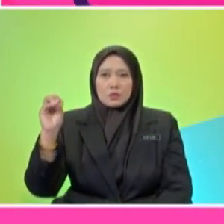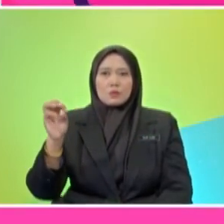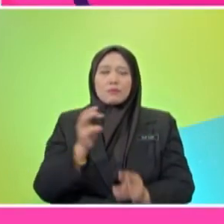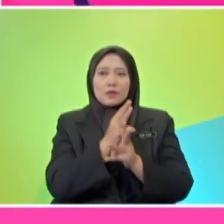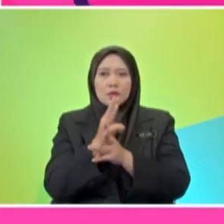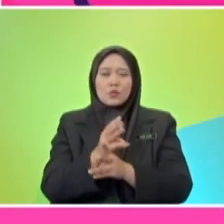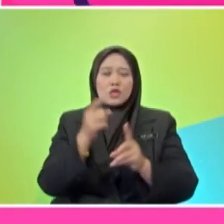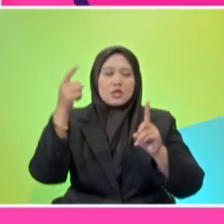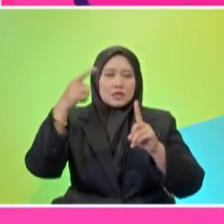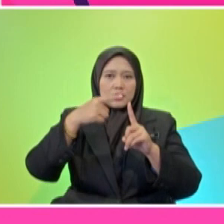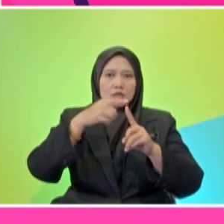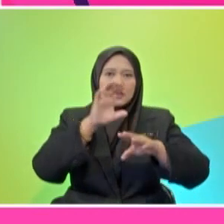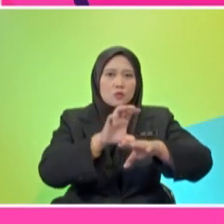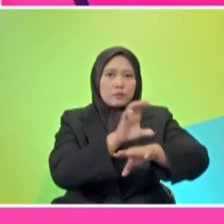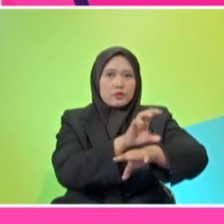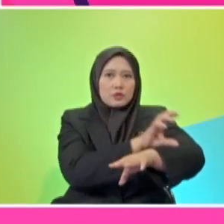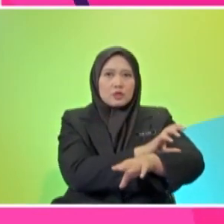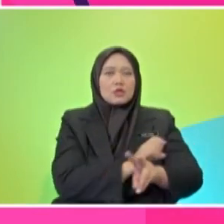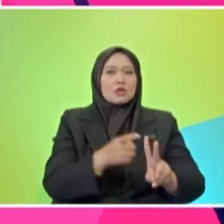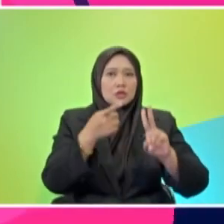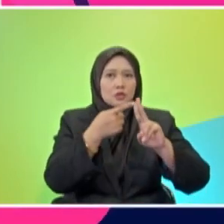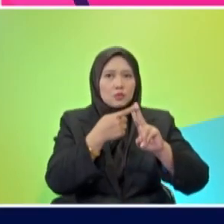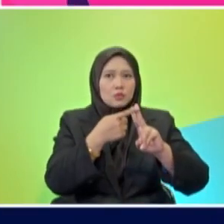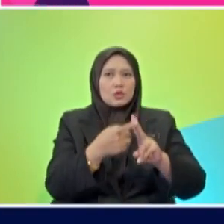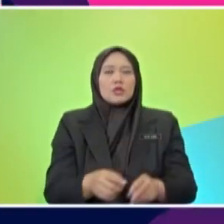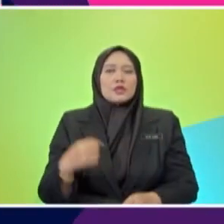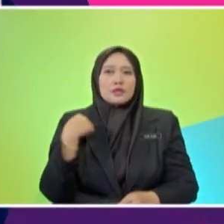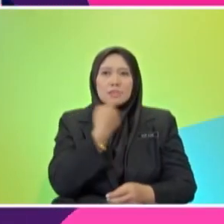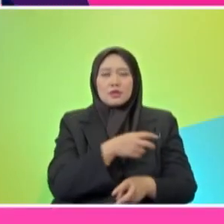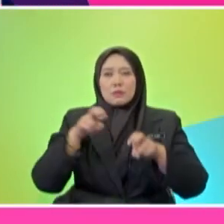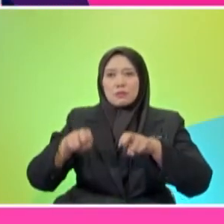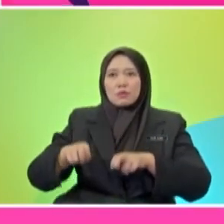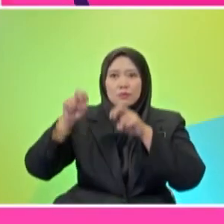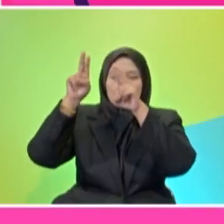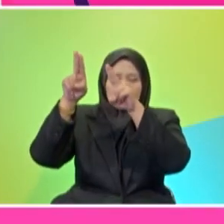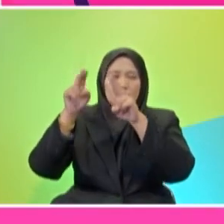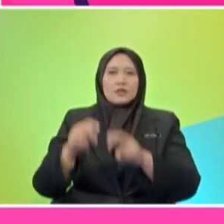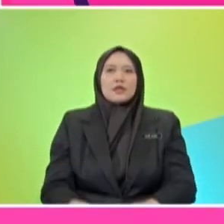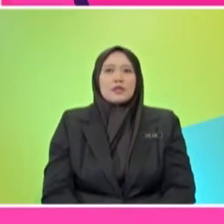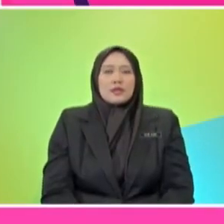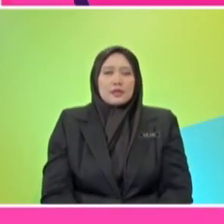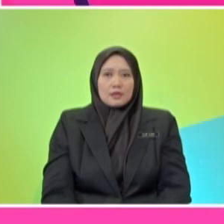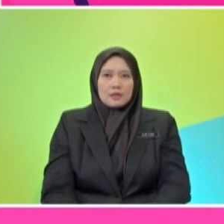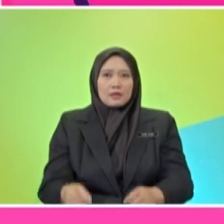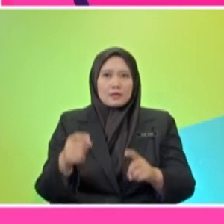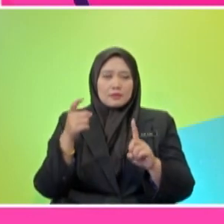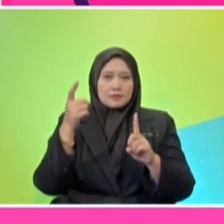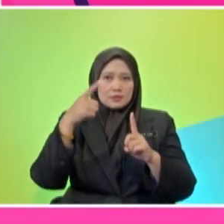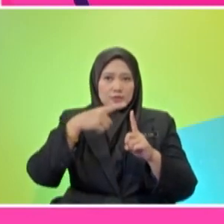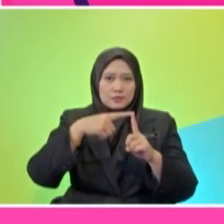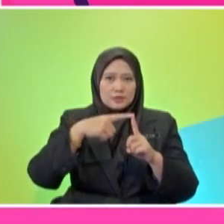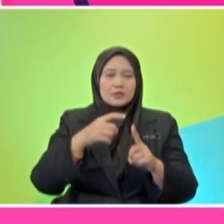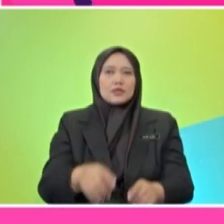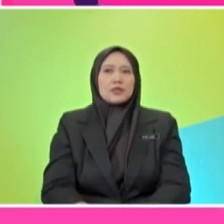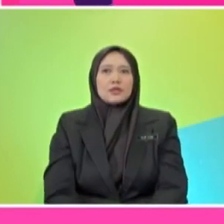ke dalam papan mikro pengawal. Okey. Jadi kita kena tekan fitur upload cikgu